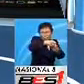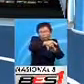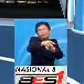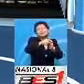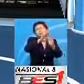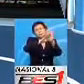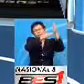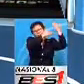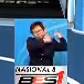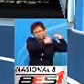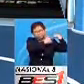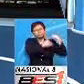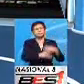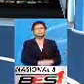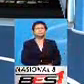bertanggungjawab